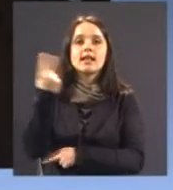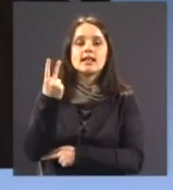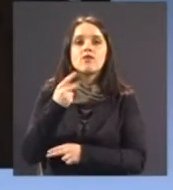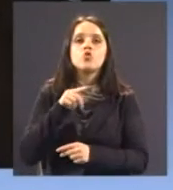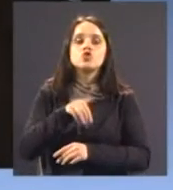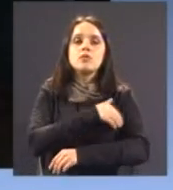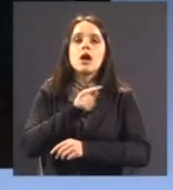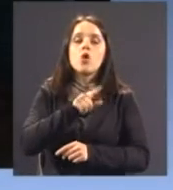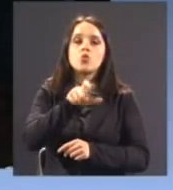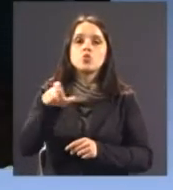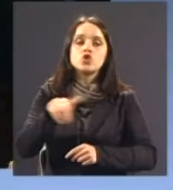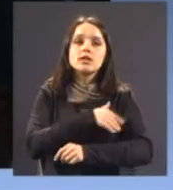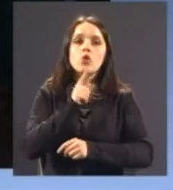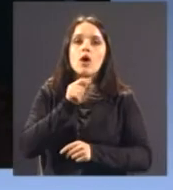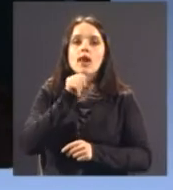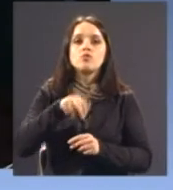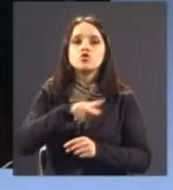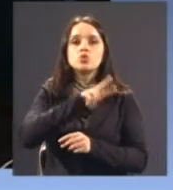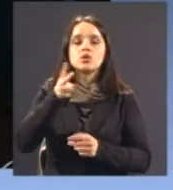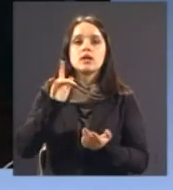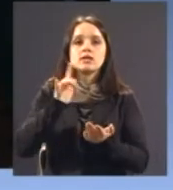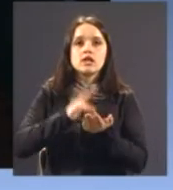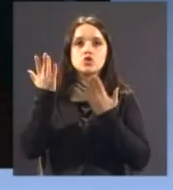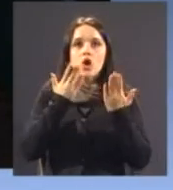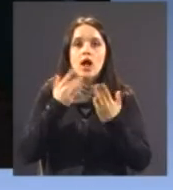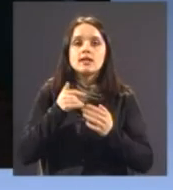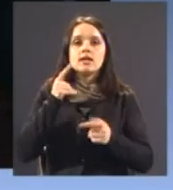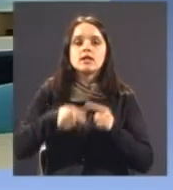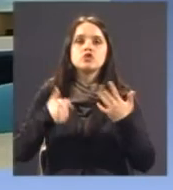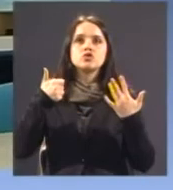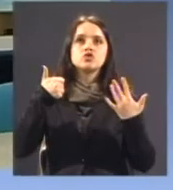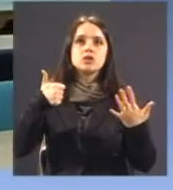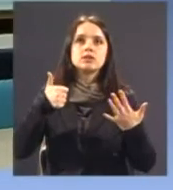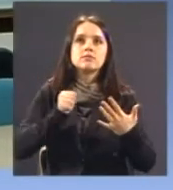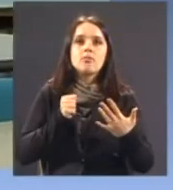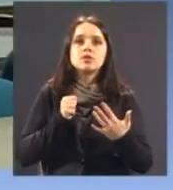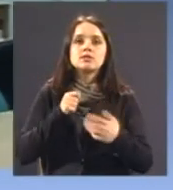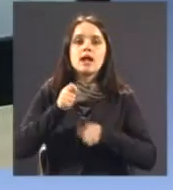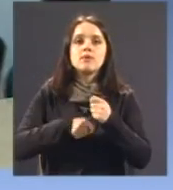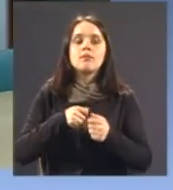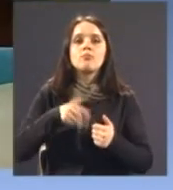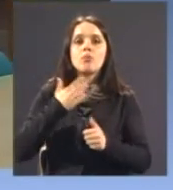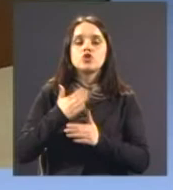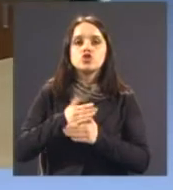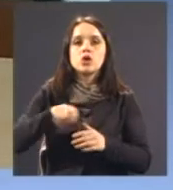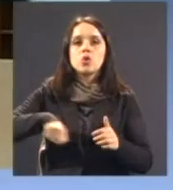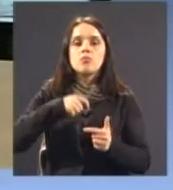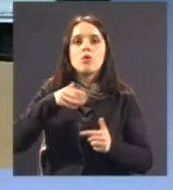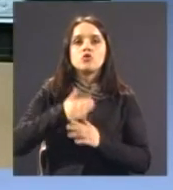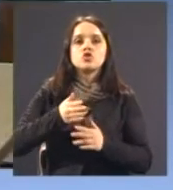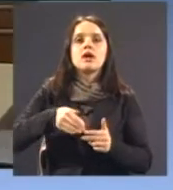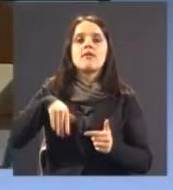programe drugih škola. Zadnjih godina uglavnom upisujemo djecu nekih 6 zanimanja, a to su pomoćni kuhar, pomoćni moler,